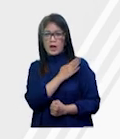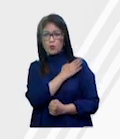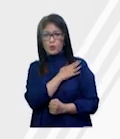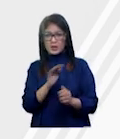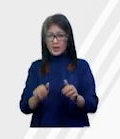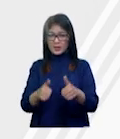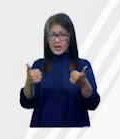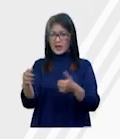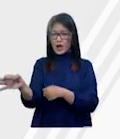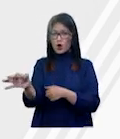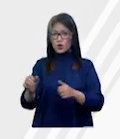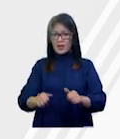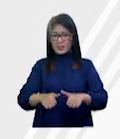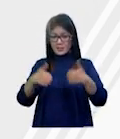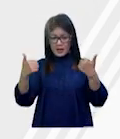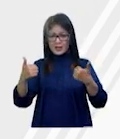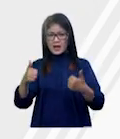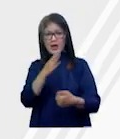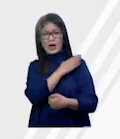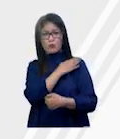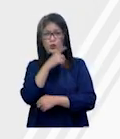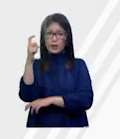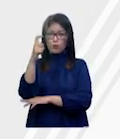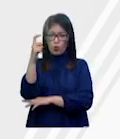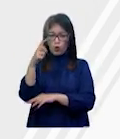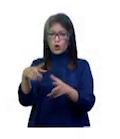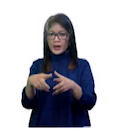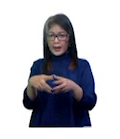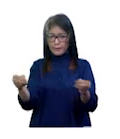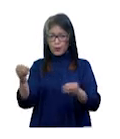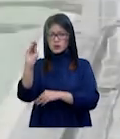Selatan, Kota dan Kabupaten Bogor, Depok, dan Jakarta Pusat.